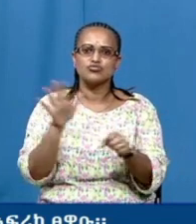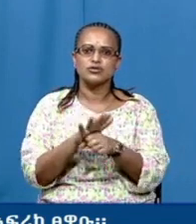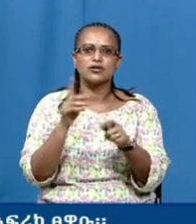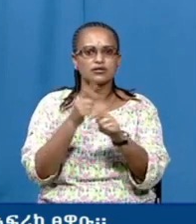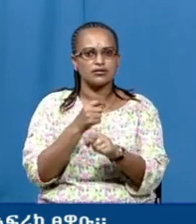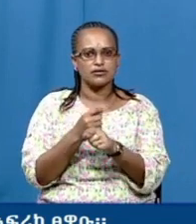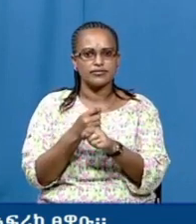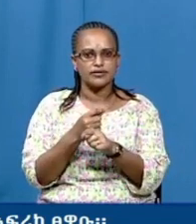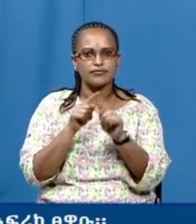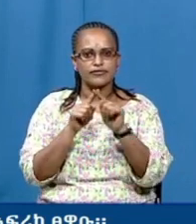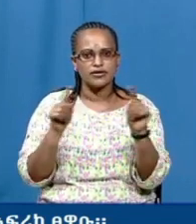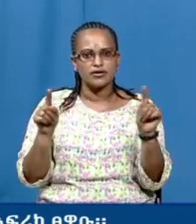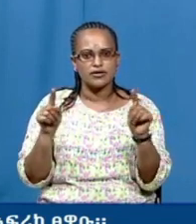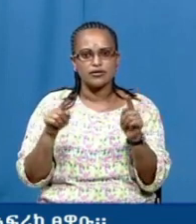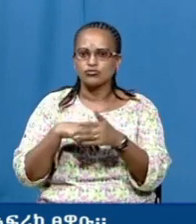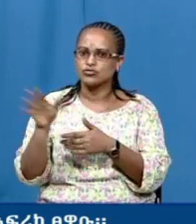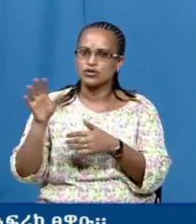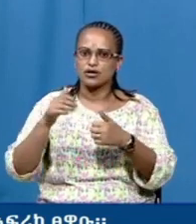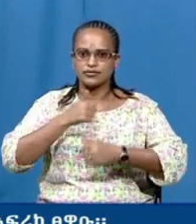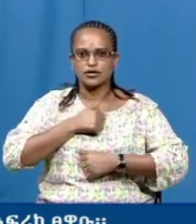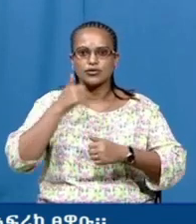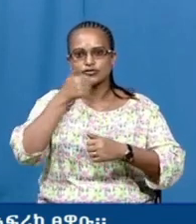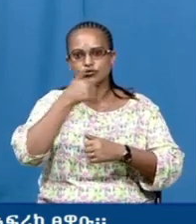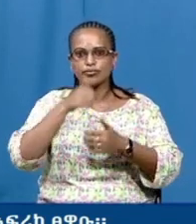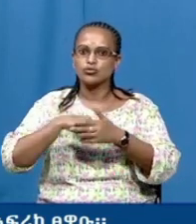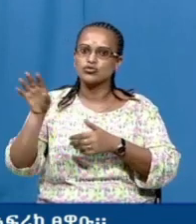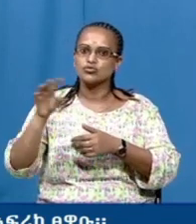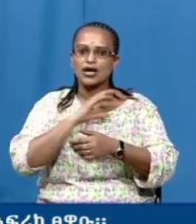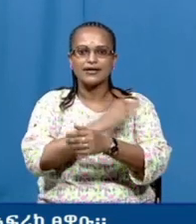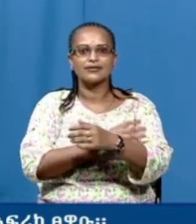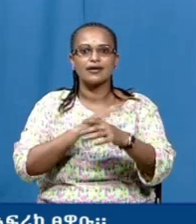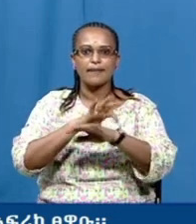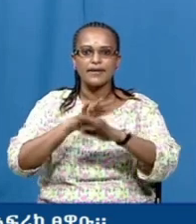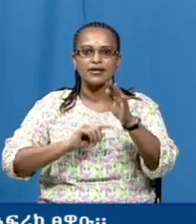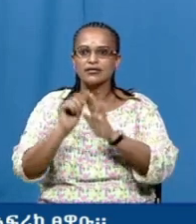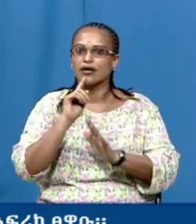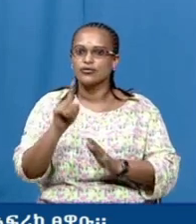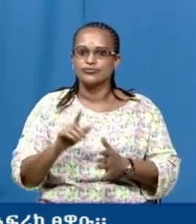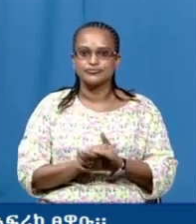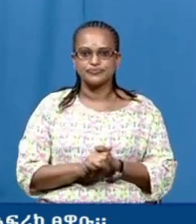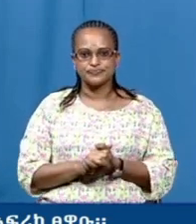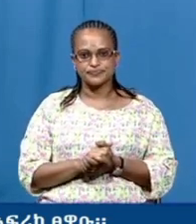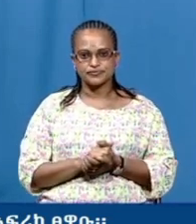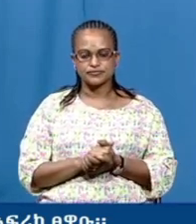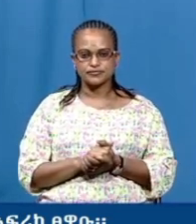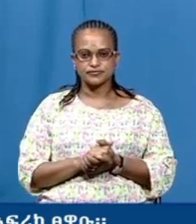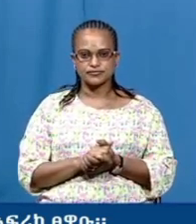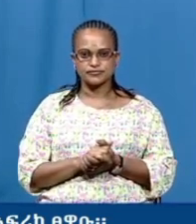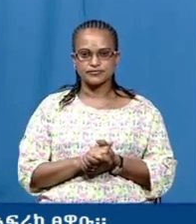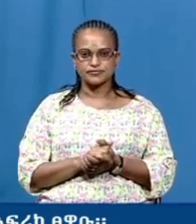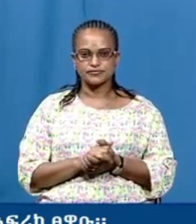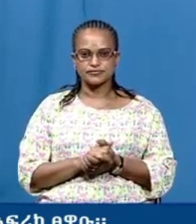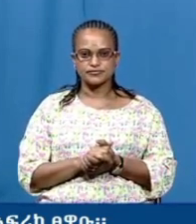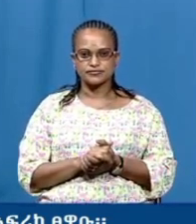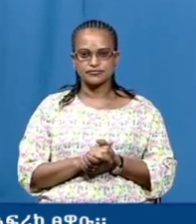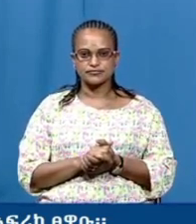ብምሉእነት ንኽትግበር ብፍላይ ምውፃእ ካብ ሰራዊት ኢትዮጵያ ወፃእ ዝኾኑ ሓይልታት ካብ መሬት ትግራይ እዩ. So my